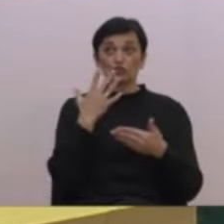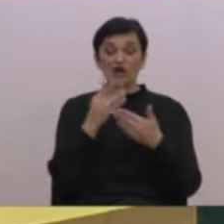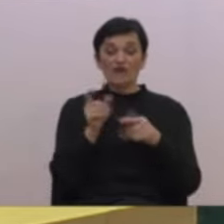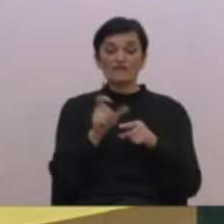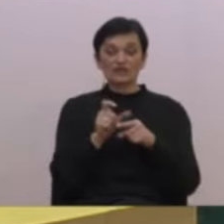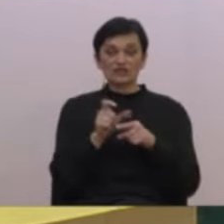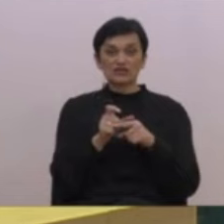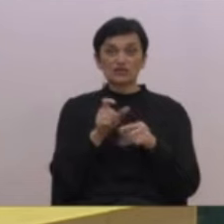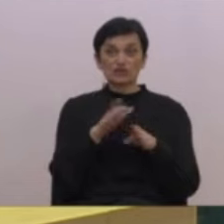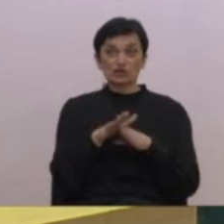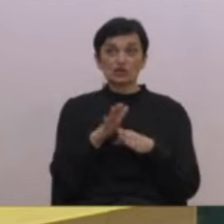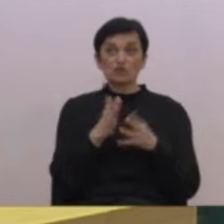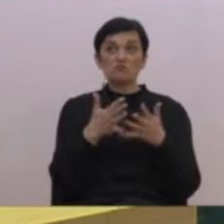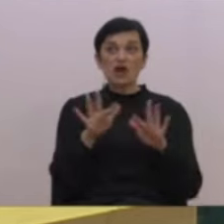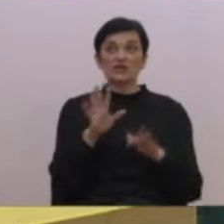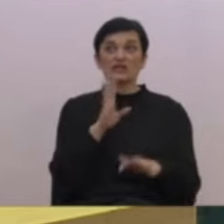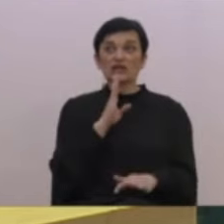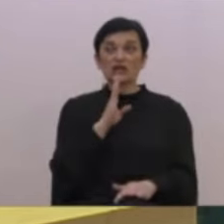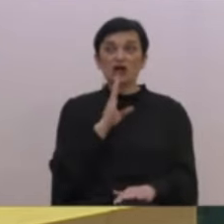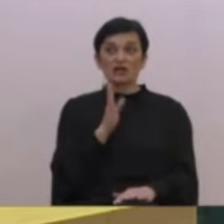mi-e te kalezi cneva.